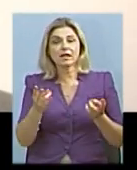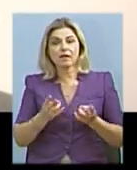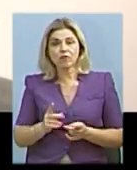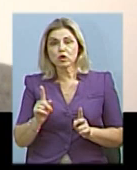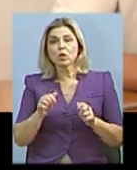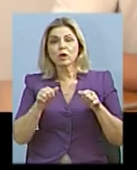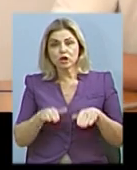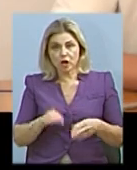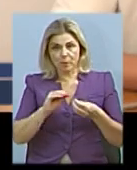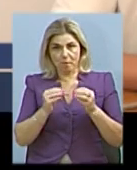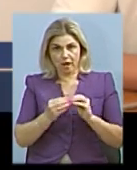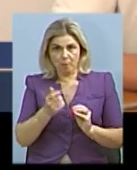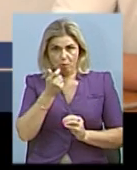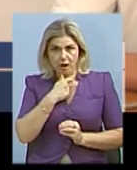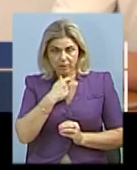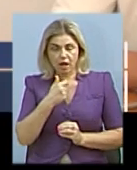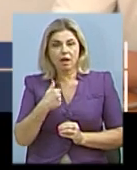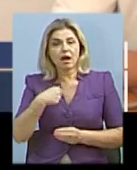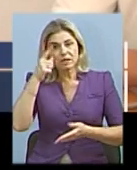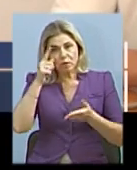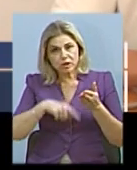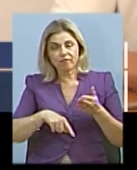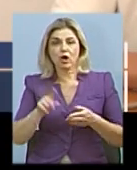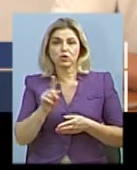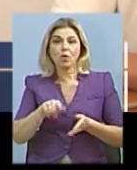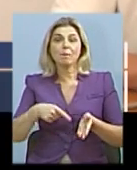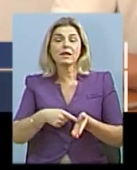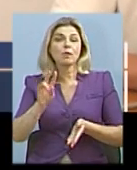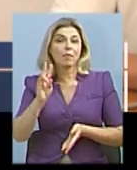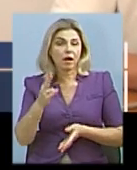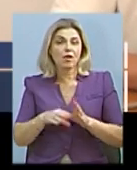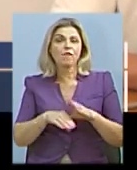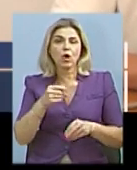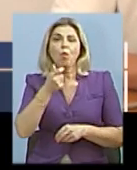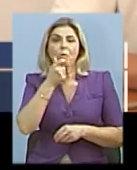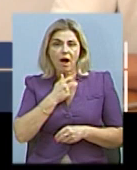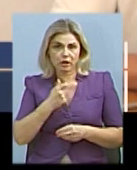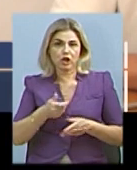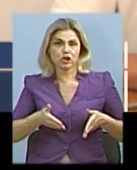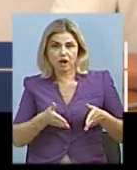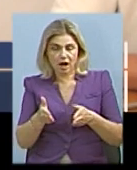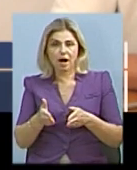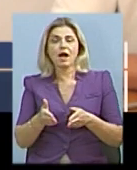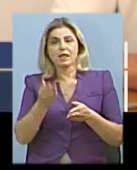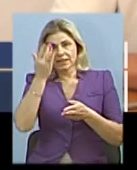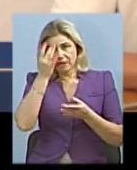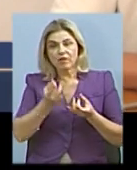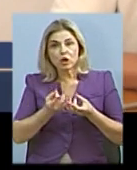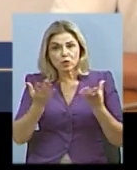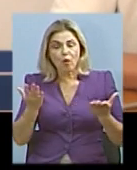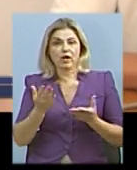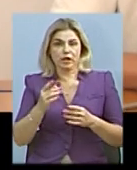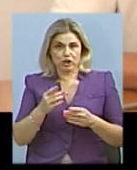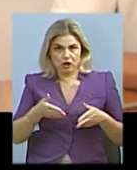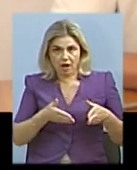проблему гуманно. Я дуже сподіваюся і вірю, що місто Миколаїв обере гуманний шлях, цивілізований шлях. Він є